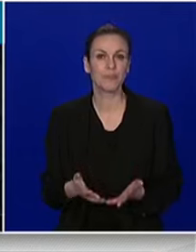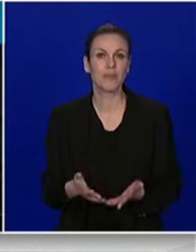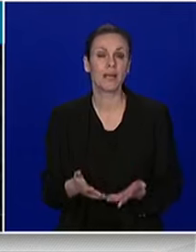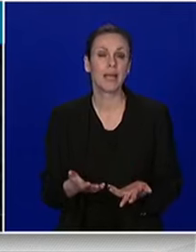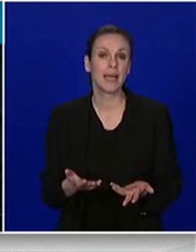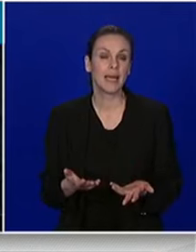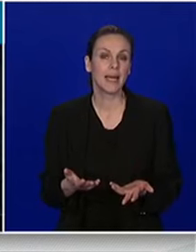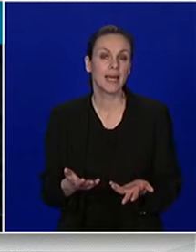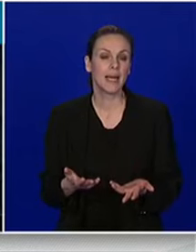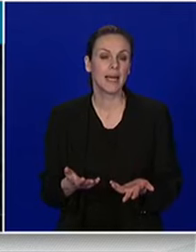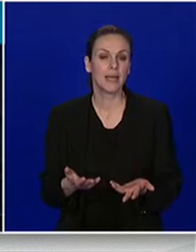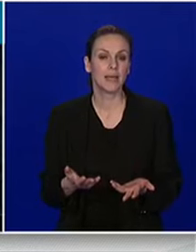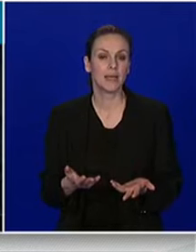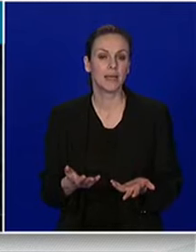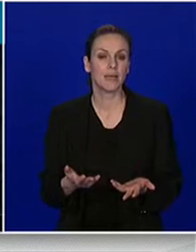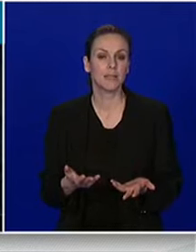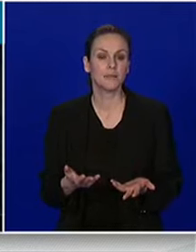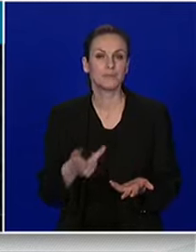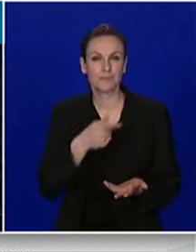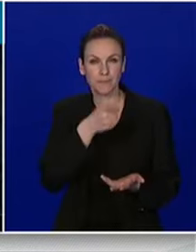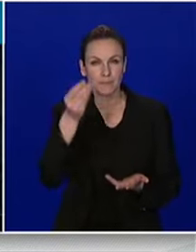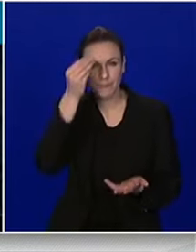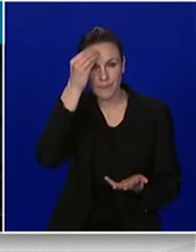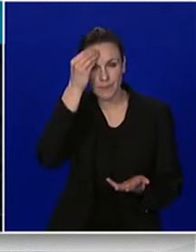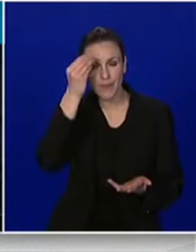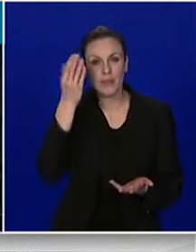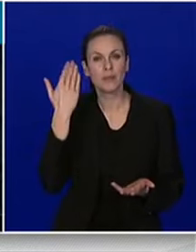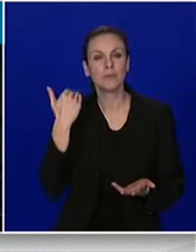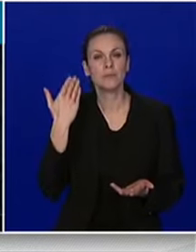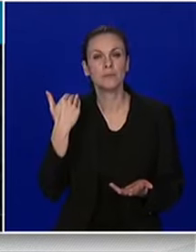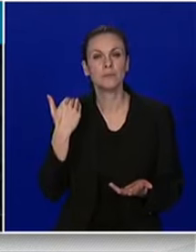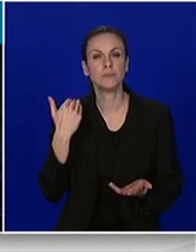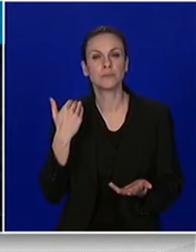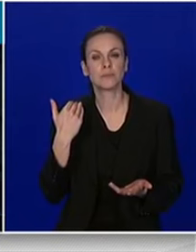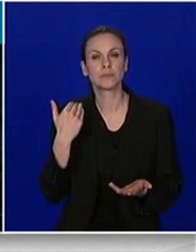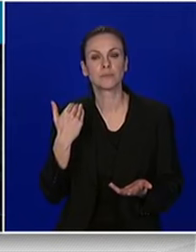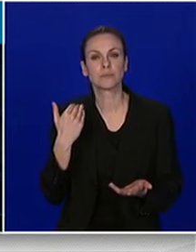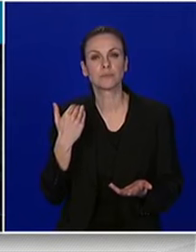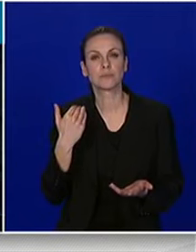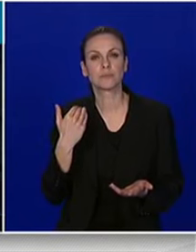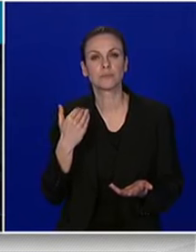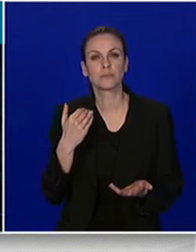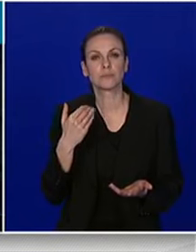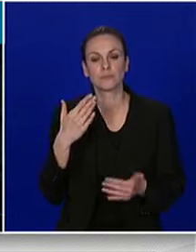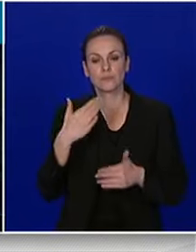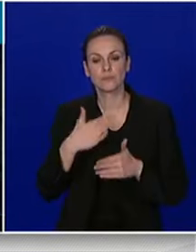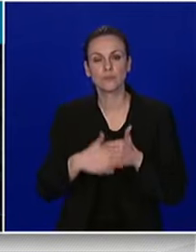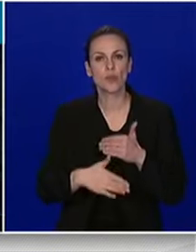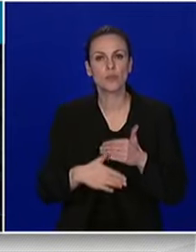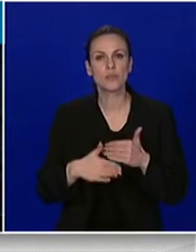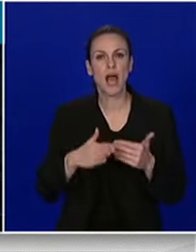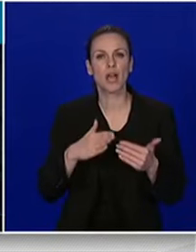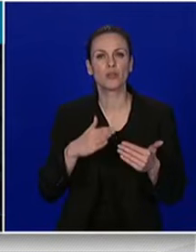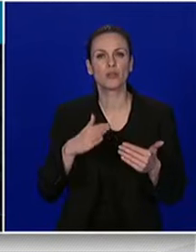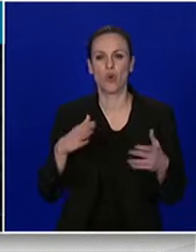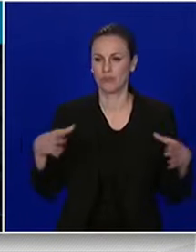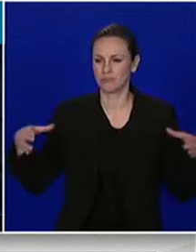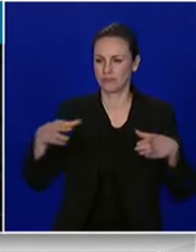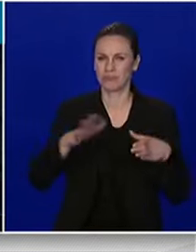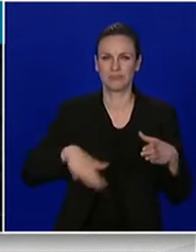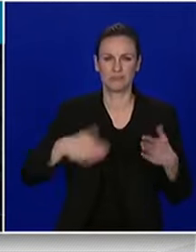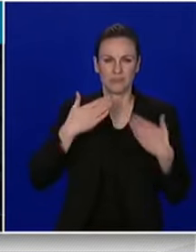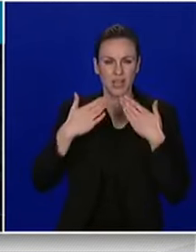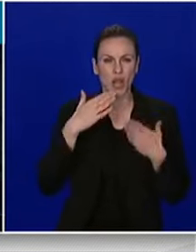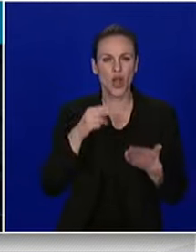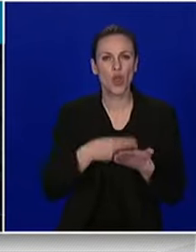Dakle, ako se sjećate i na nekim od ovih posljednjih preskonferencija smo govorili o